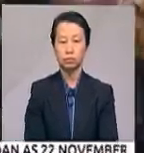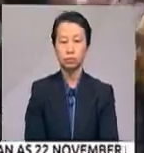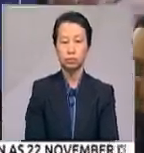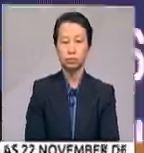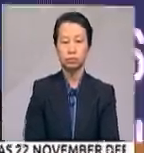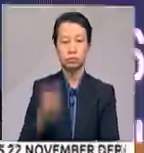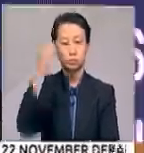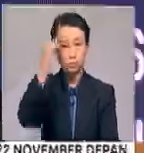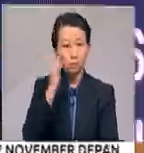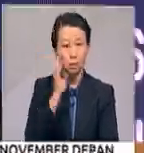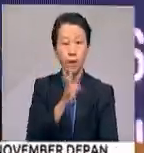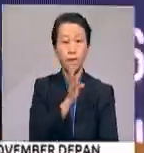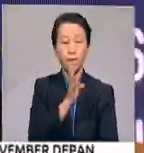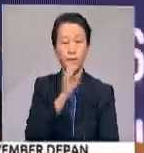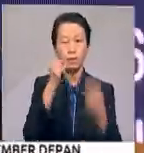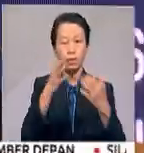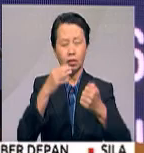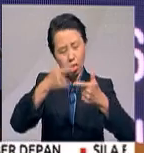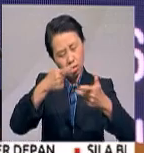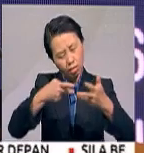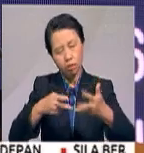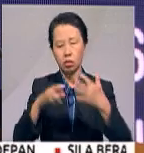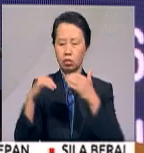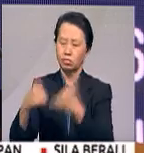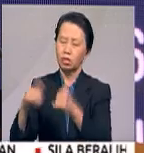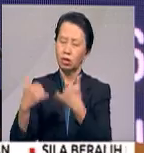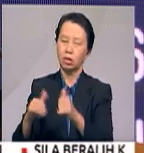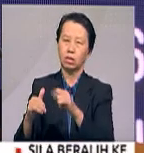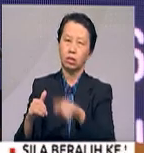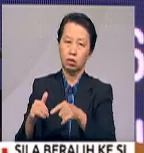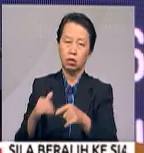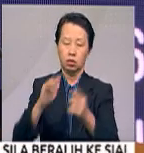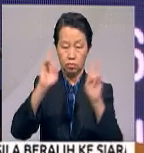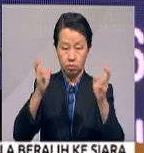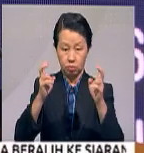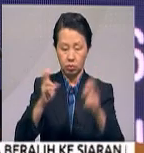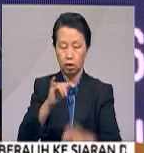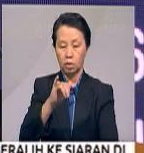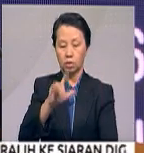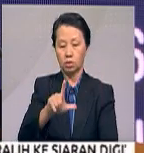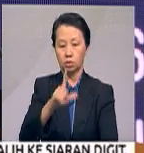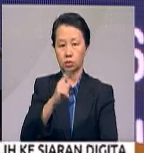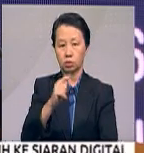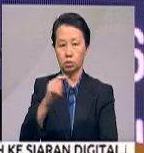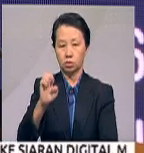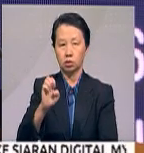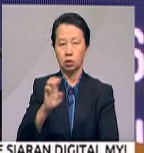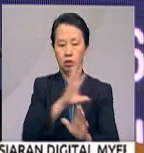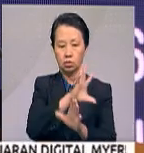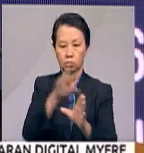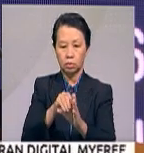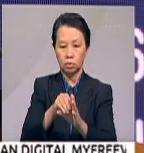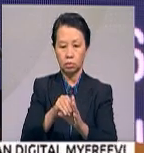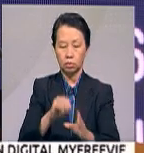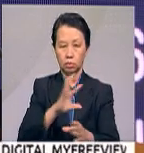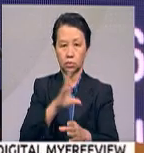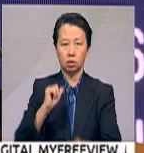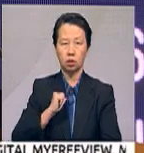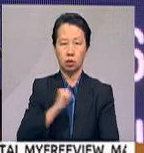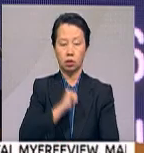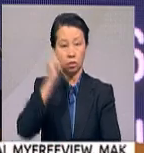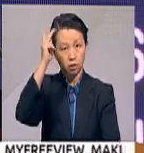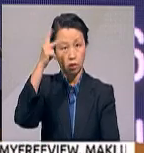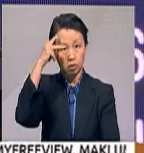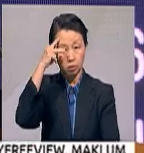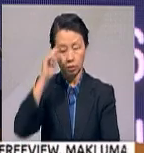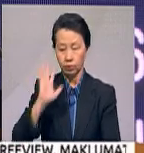Menurut Tun Dato' Mahathir, banyak polemik dimainkan mengenai isu Ltte ketika ini termasuk melibatkan ahli politik. Beliau